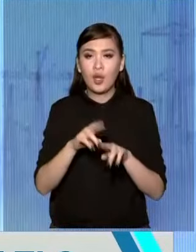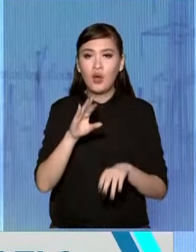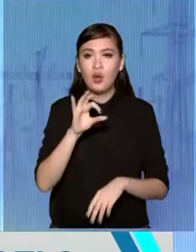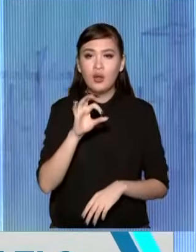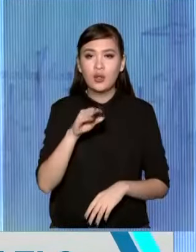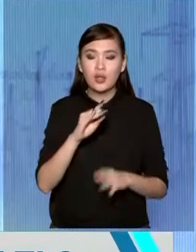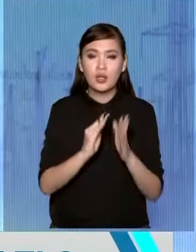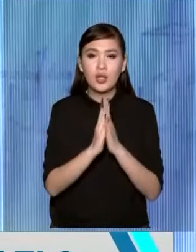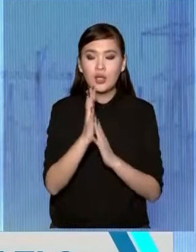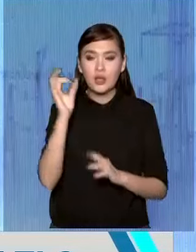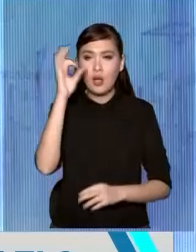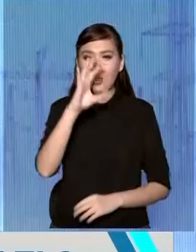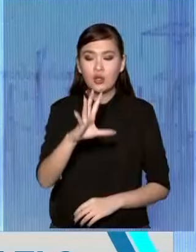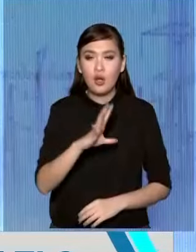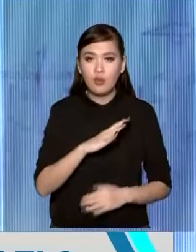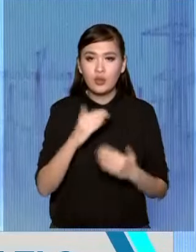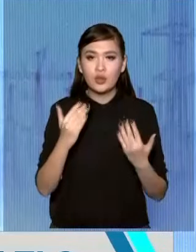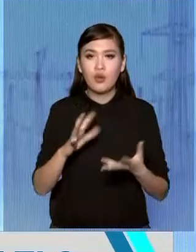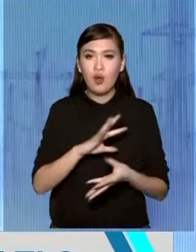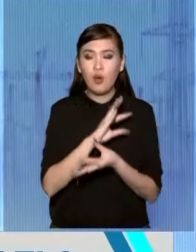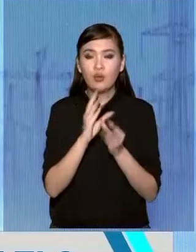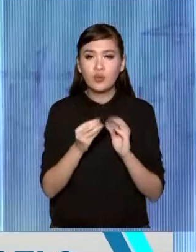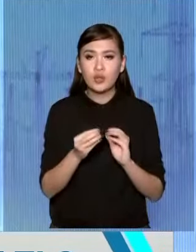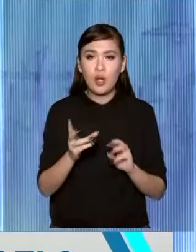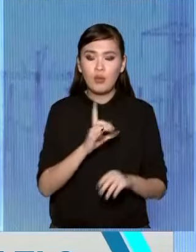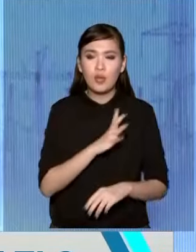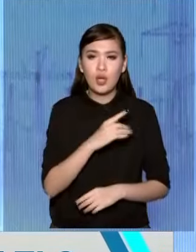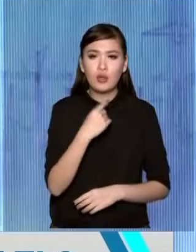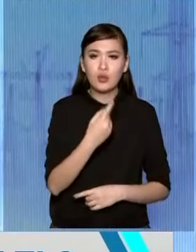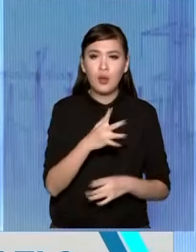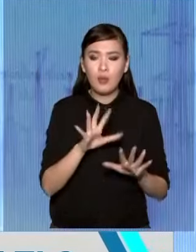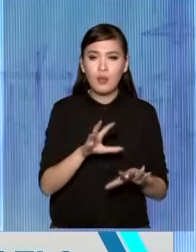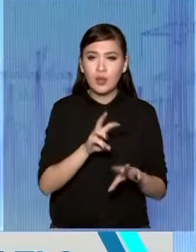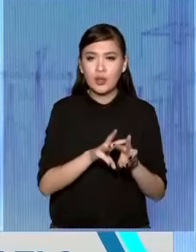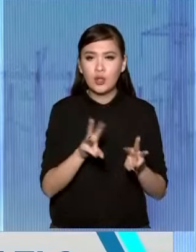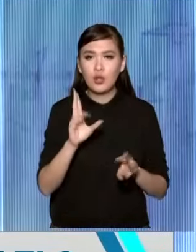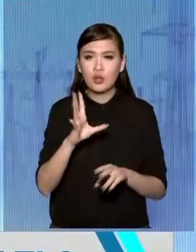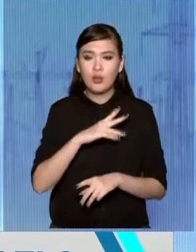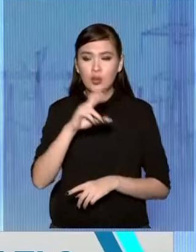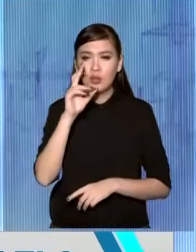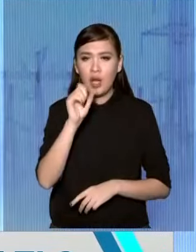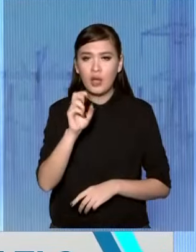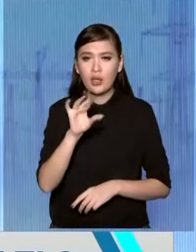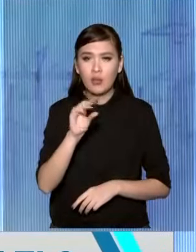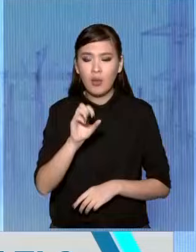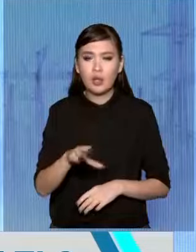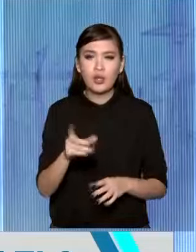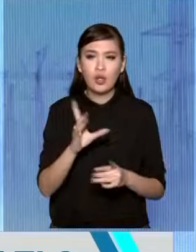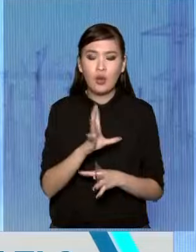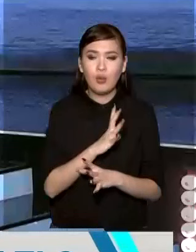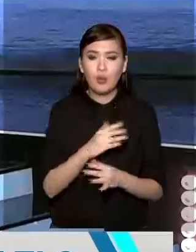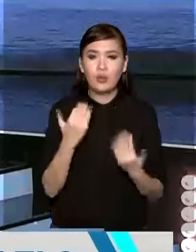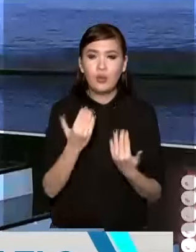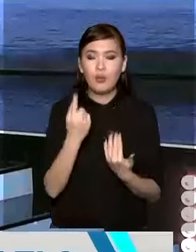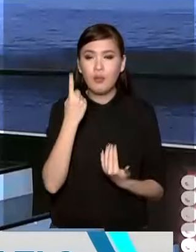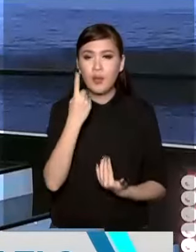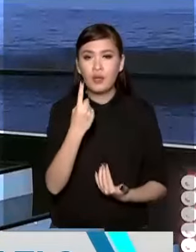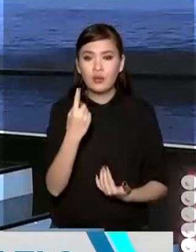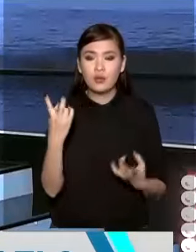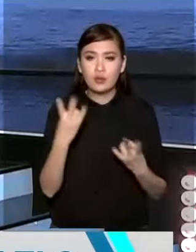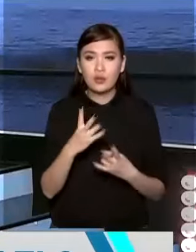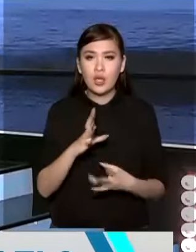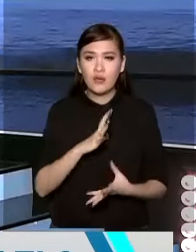же сегодня сказал, что разобщенное то в одном министерстве, то в Акиматах, то в третьем министерстве. Поэтому сегодня первым делом нужно собрать